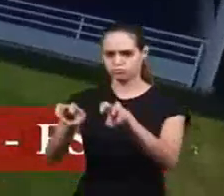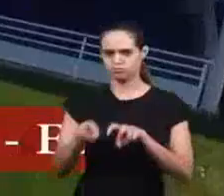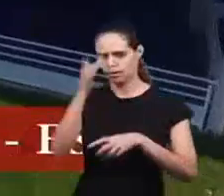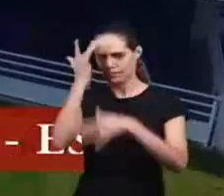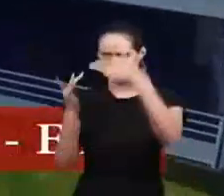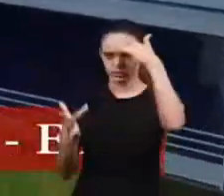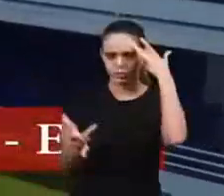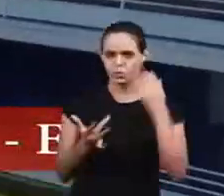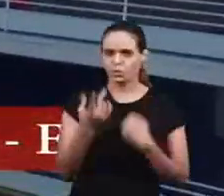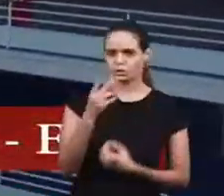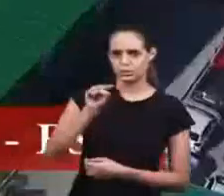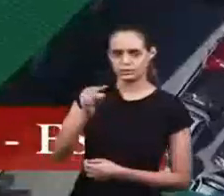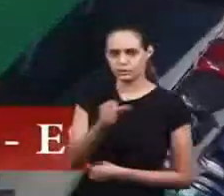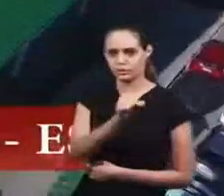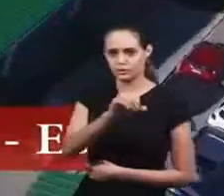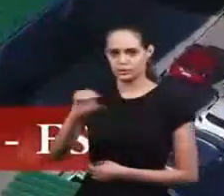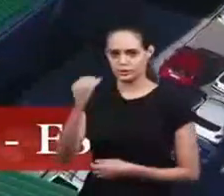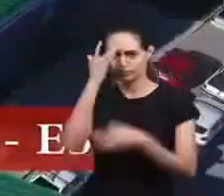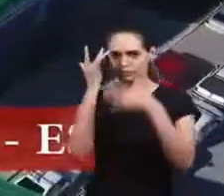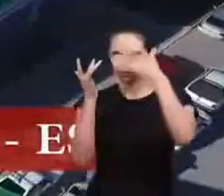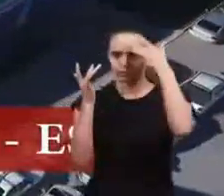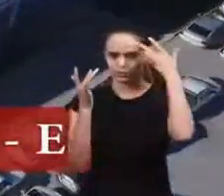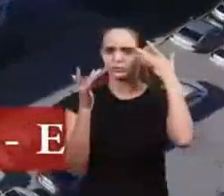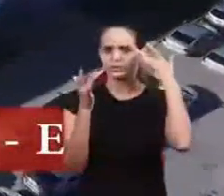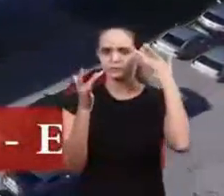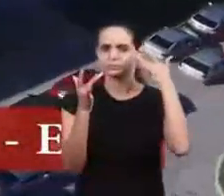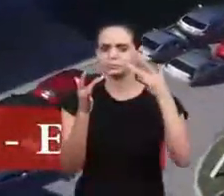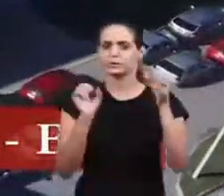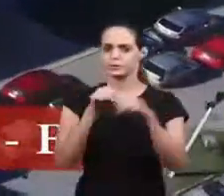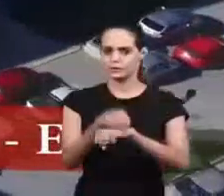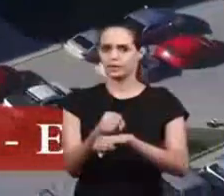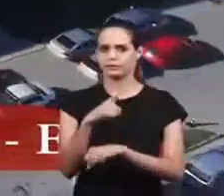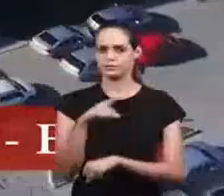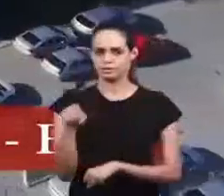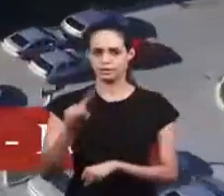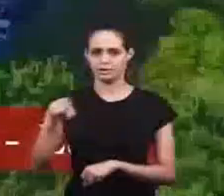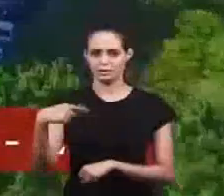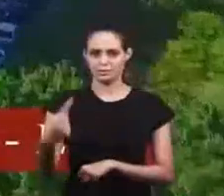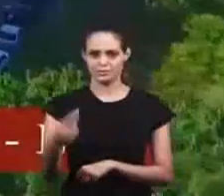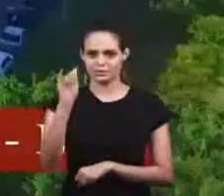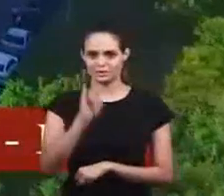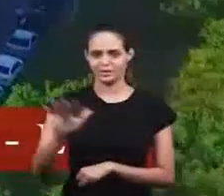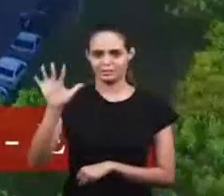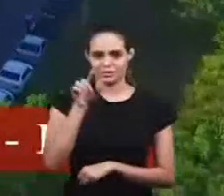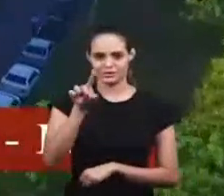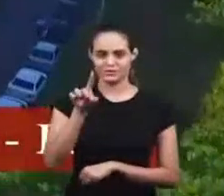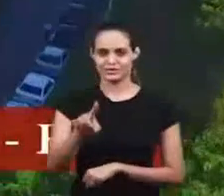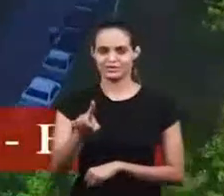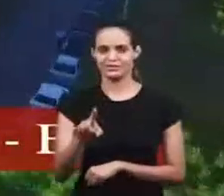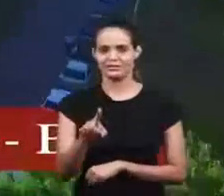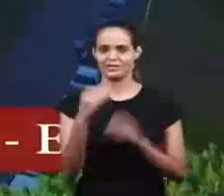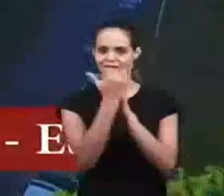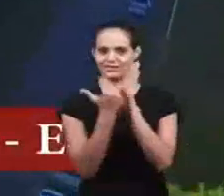Linhares Kapazitäten von bis zu 2.800 Menschen aufnehmen. Und sehen Sie sich nach